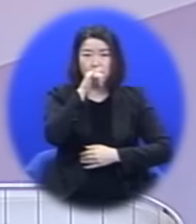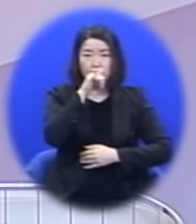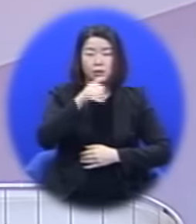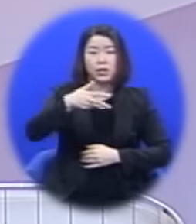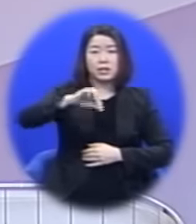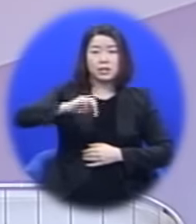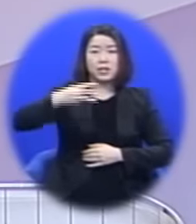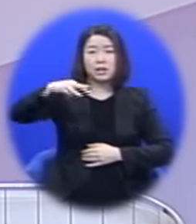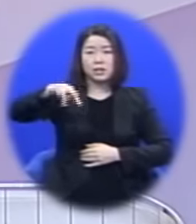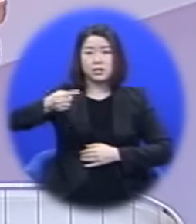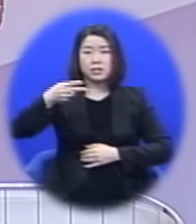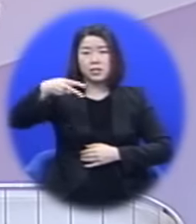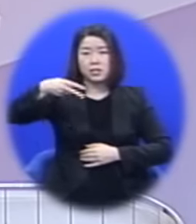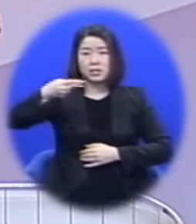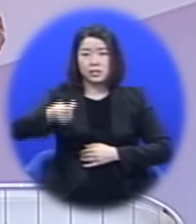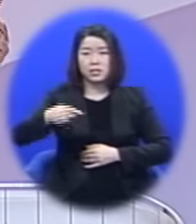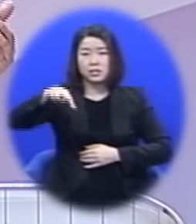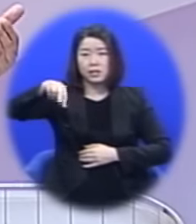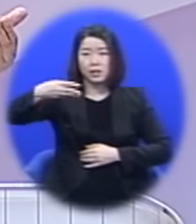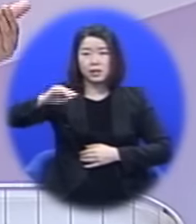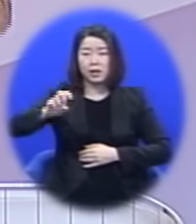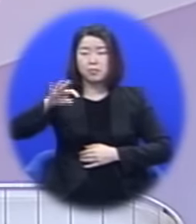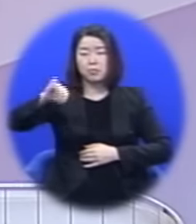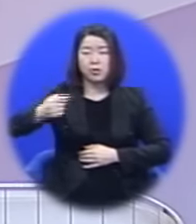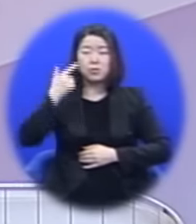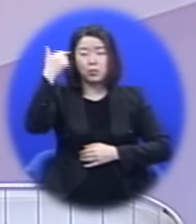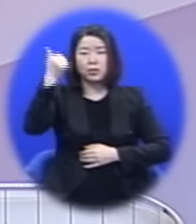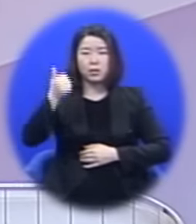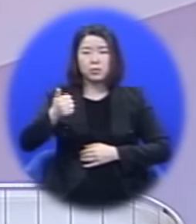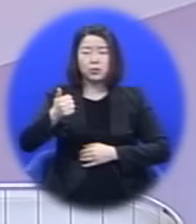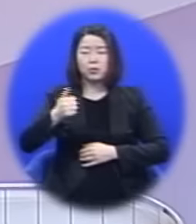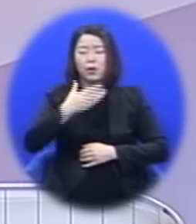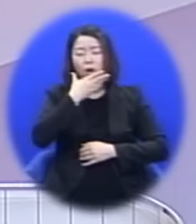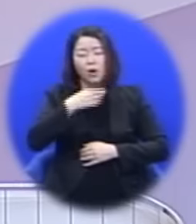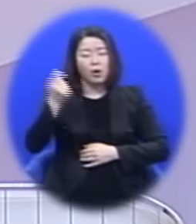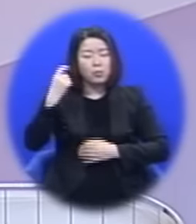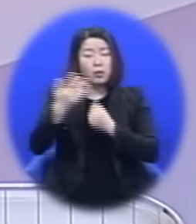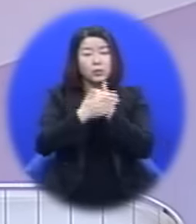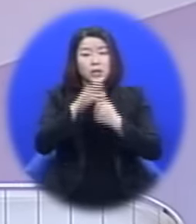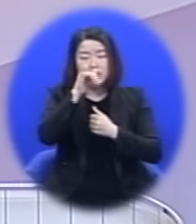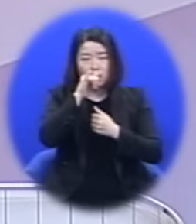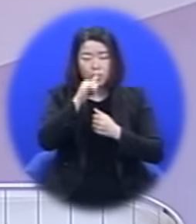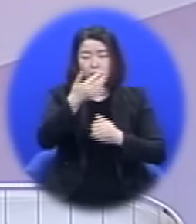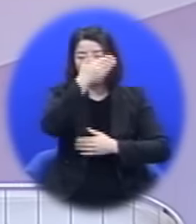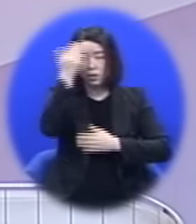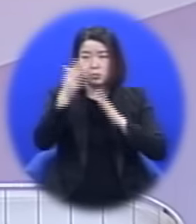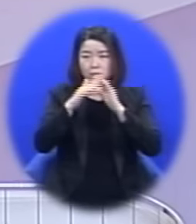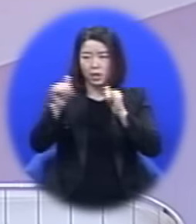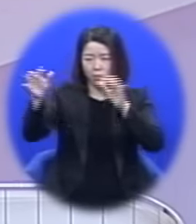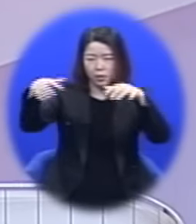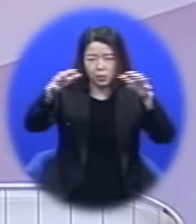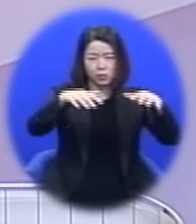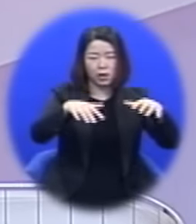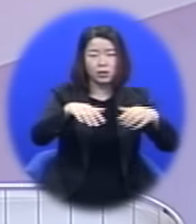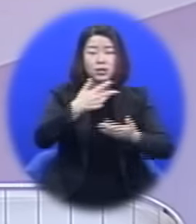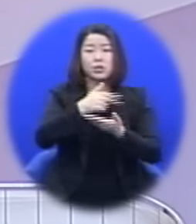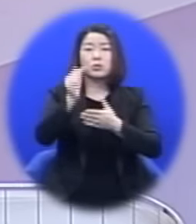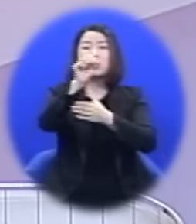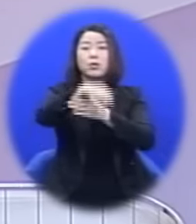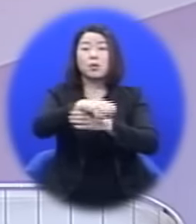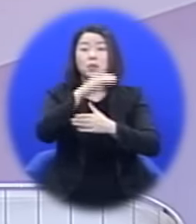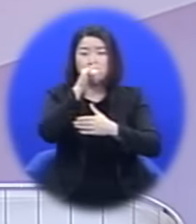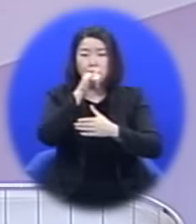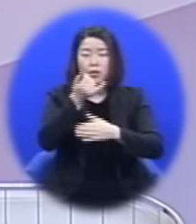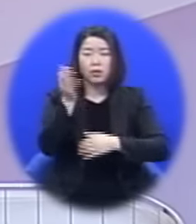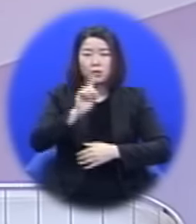은혜가 있어서 많은 청년들이 그로 인해서 회심하고 주께로 돌아오는 열매가 있었습니다. 그런데 어느